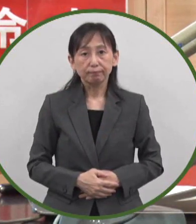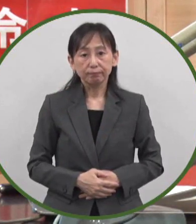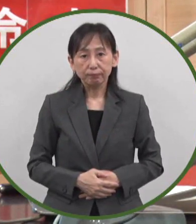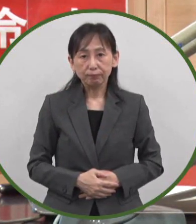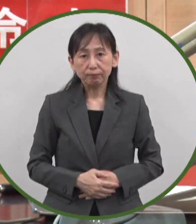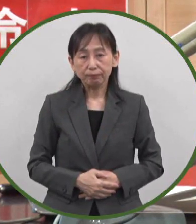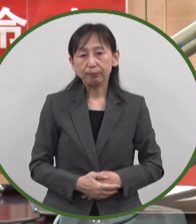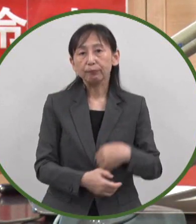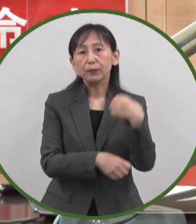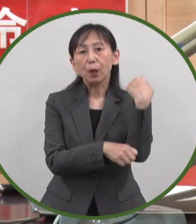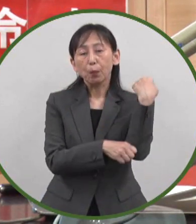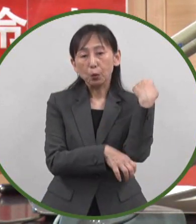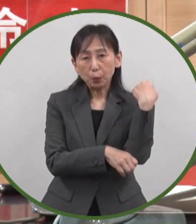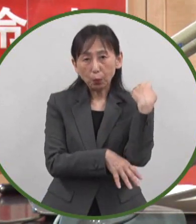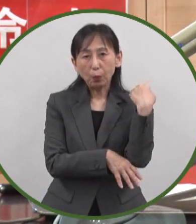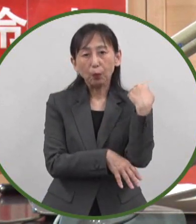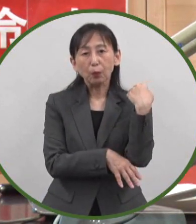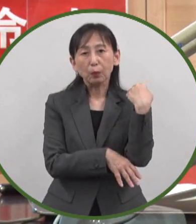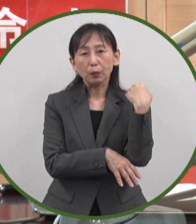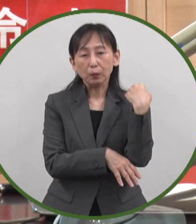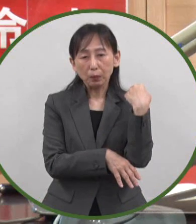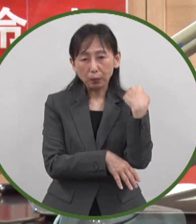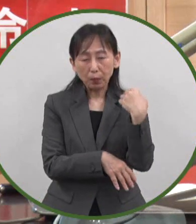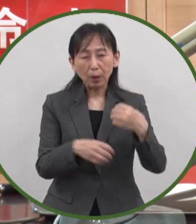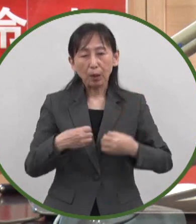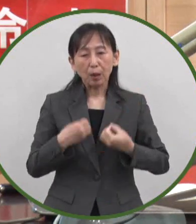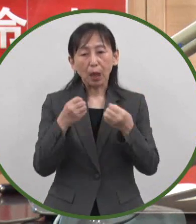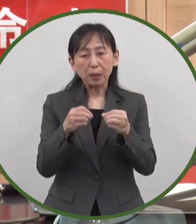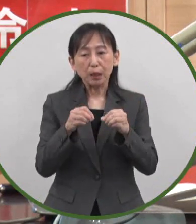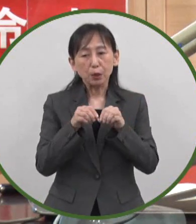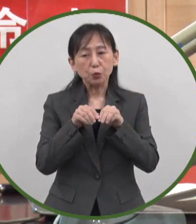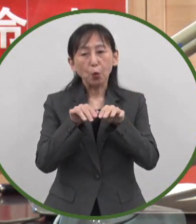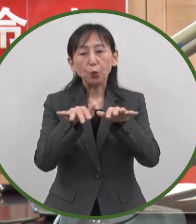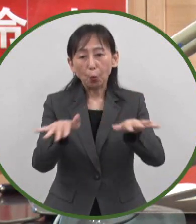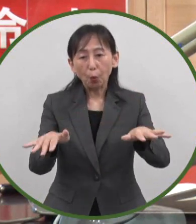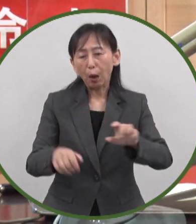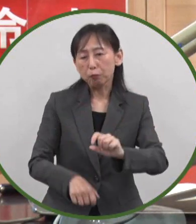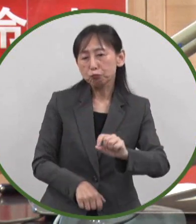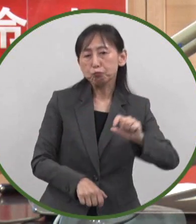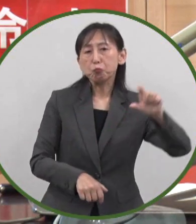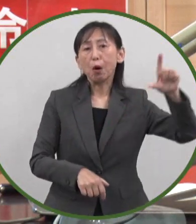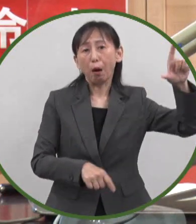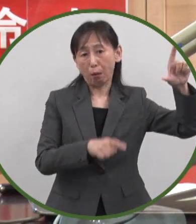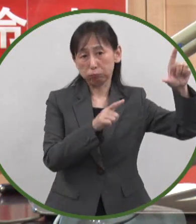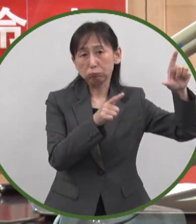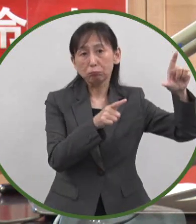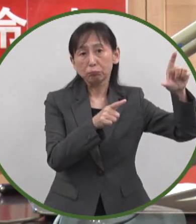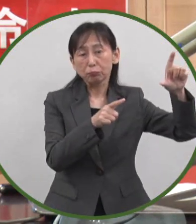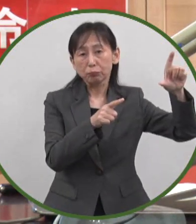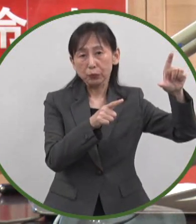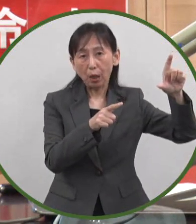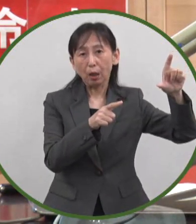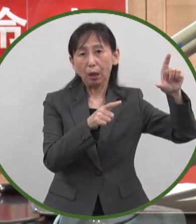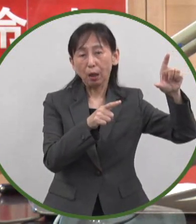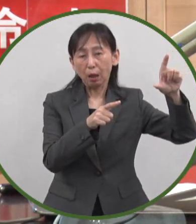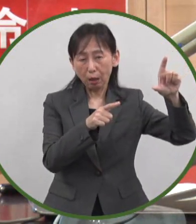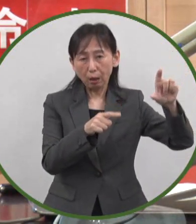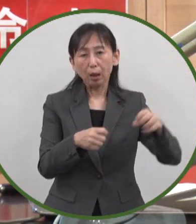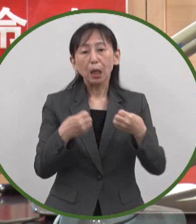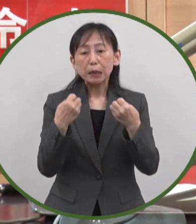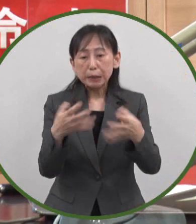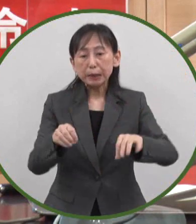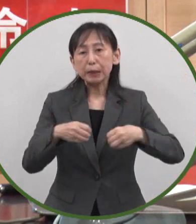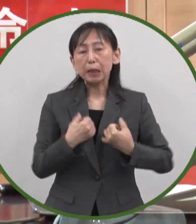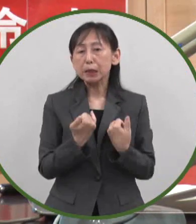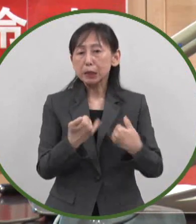もともとですね、この非常に感染状況がこう右肩上がりで、増えて新規感染者が